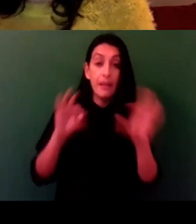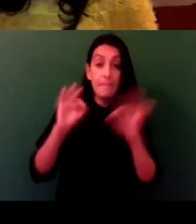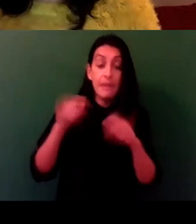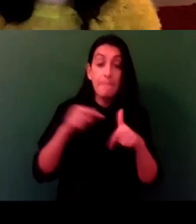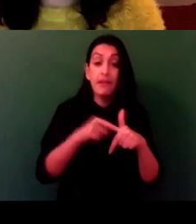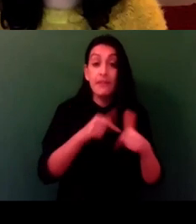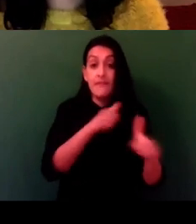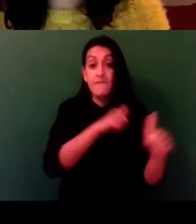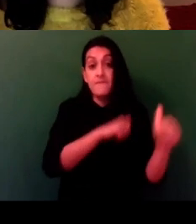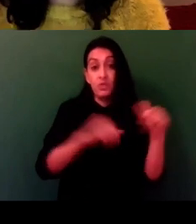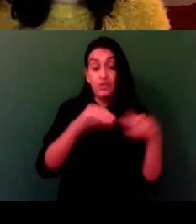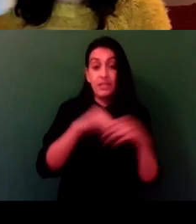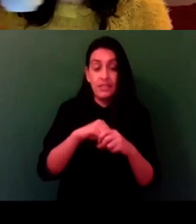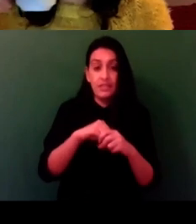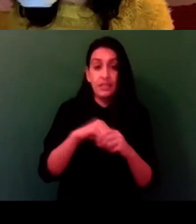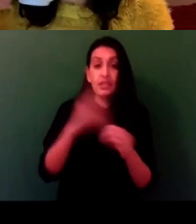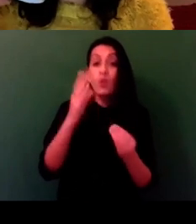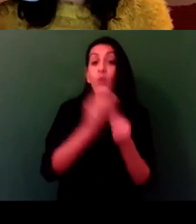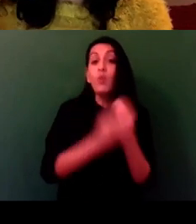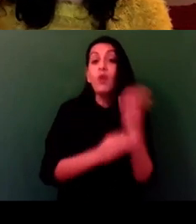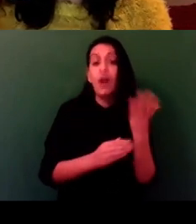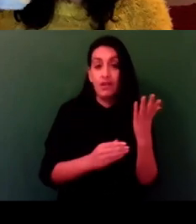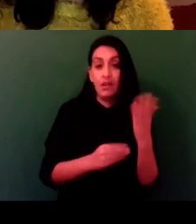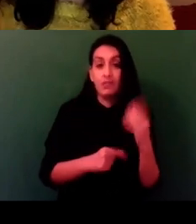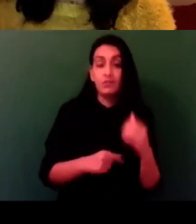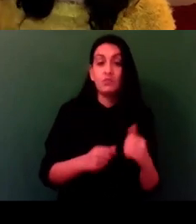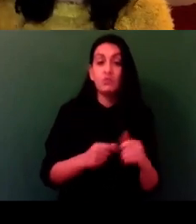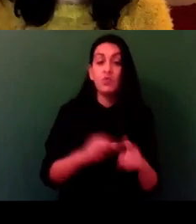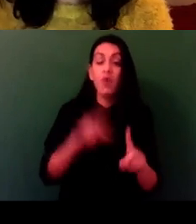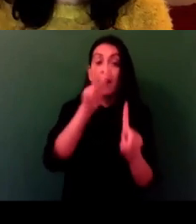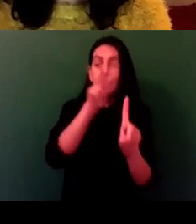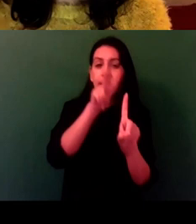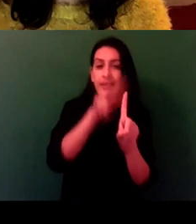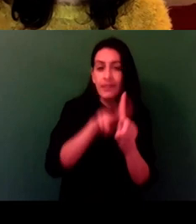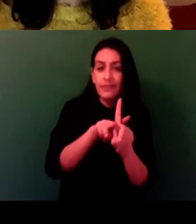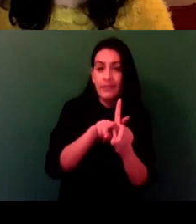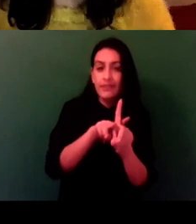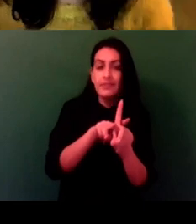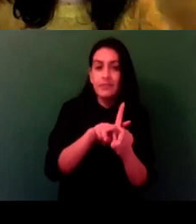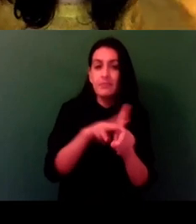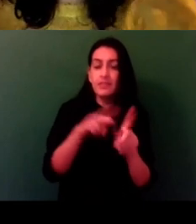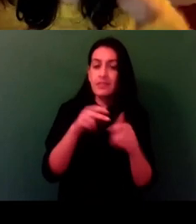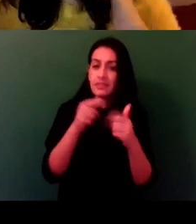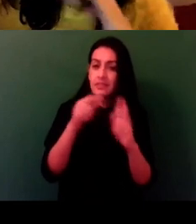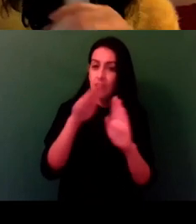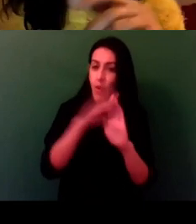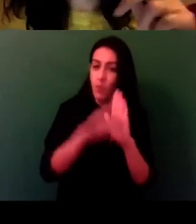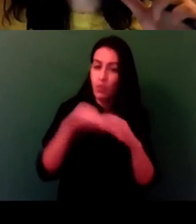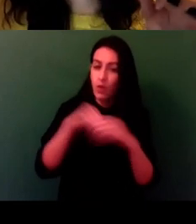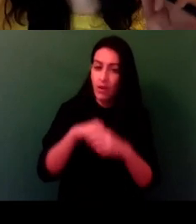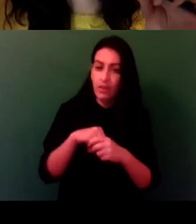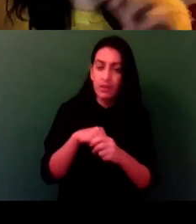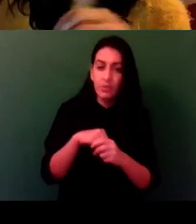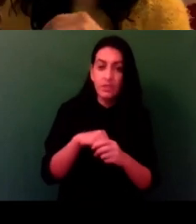aşamasında katılımcı süreçlerle üretim yapacağımız projeler düşünüyorduk. Bu tasarla yap süreçleri, bir kısmınız biliyorsunuz. Onu